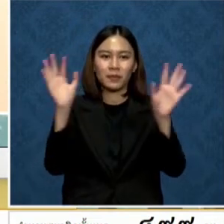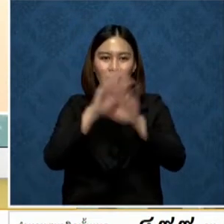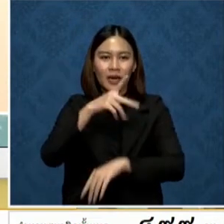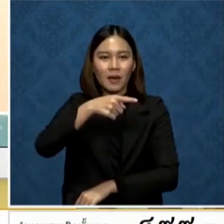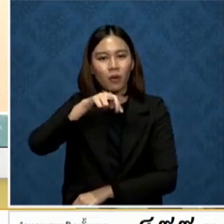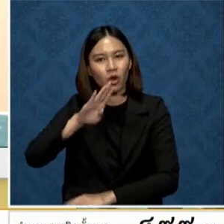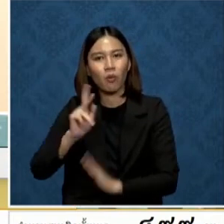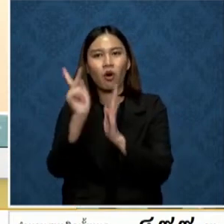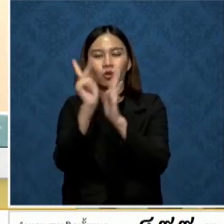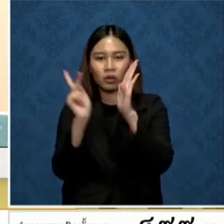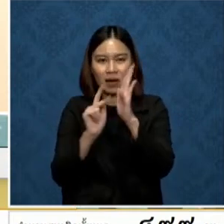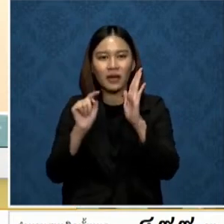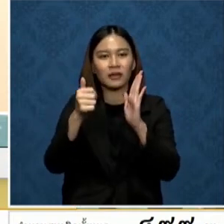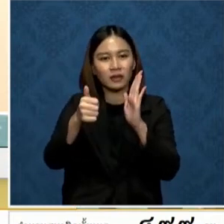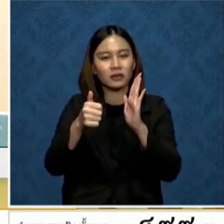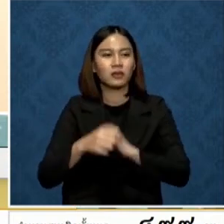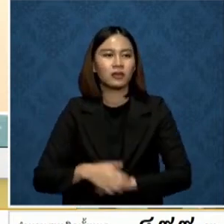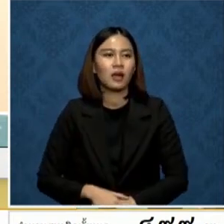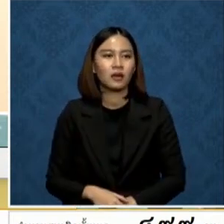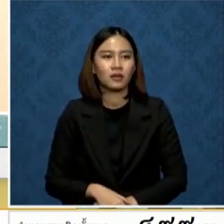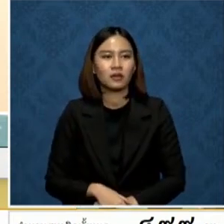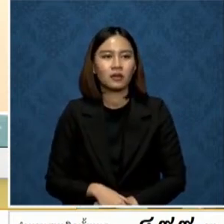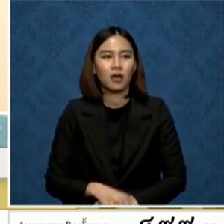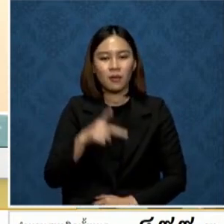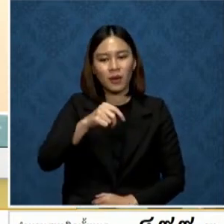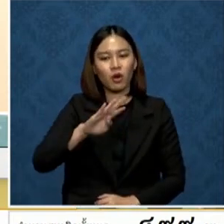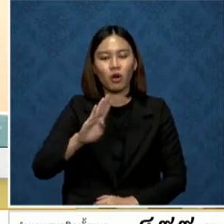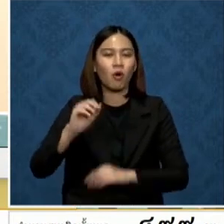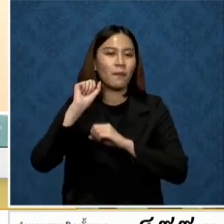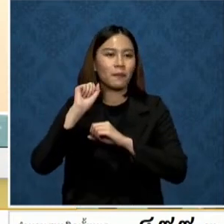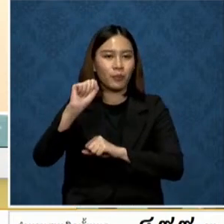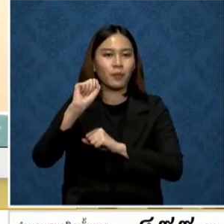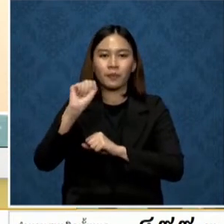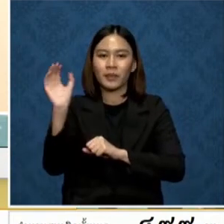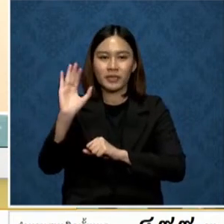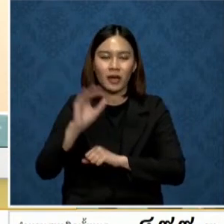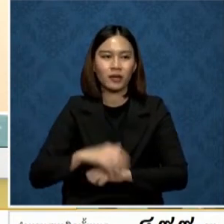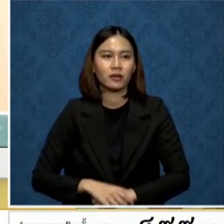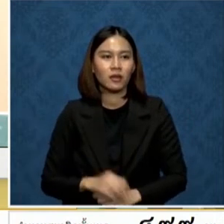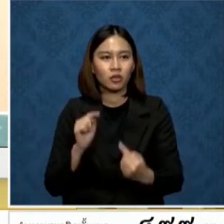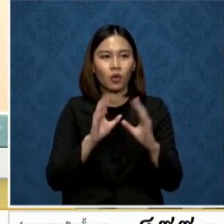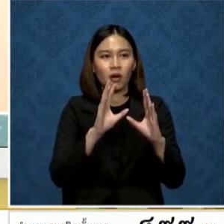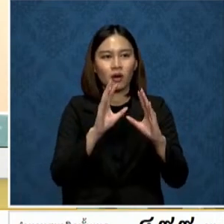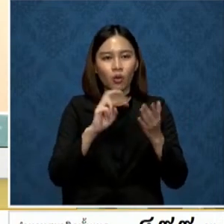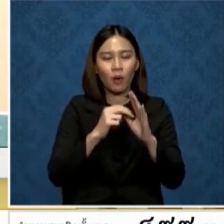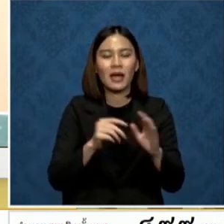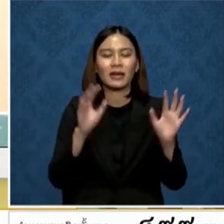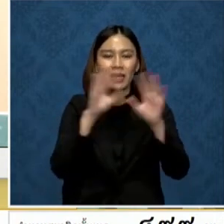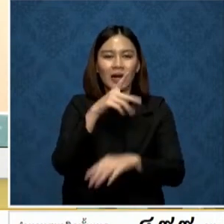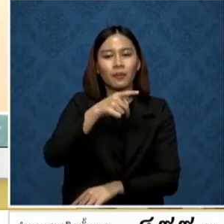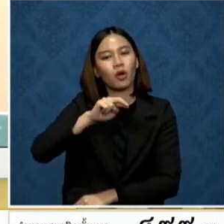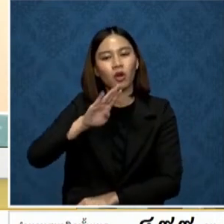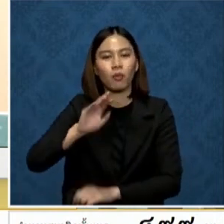พรบเป็นกฎหมายลูกฉบับหนึ่งถึงแม้นว่าไม่ได้เขียนเป็นพระราบัตข้อบังคับการประชุมสภาผู้แทนรก็ถือว่าเป็น